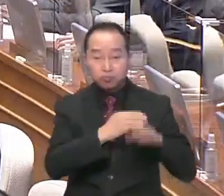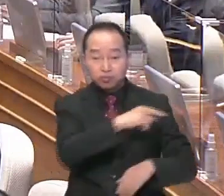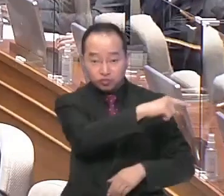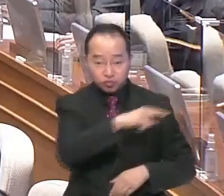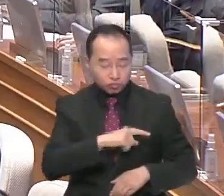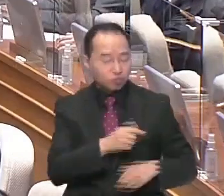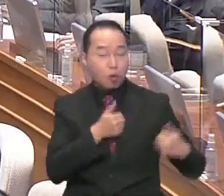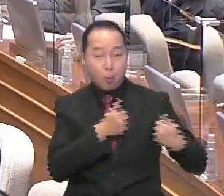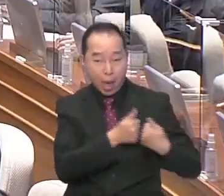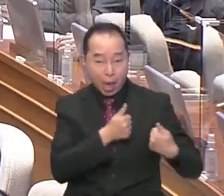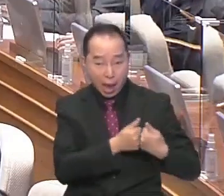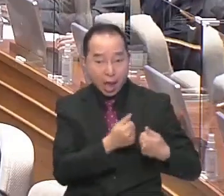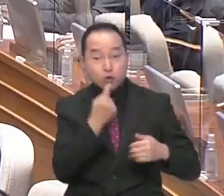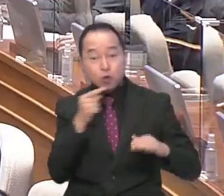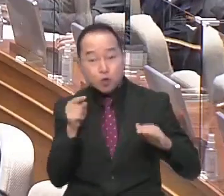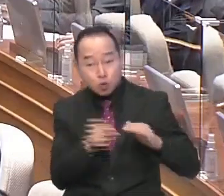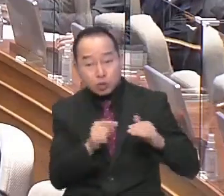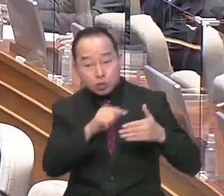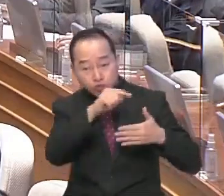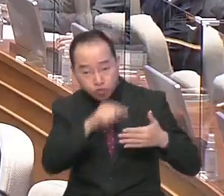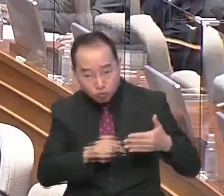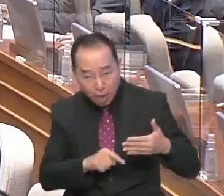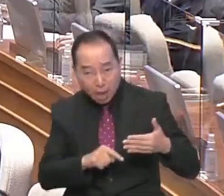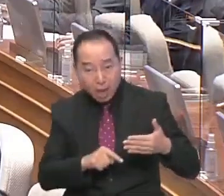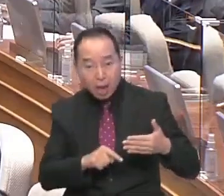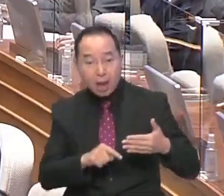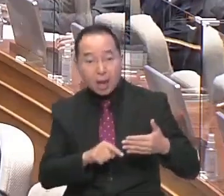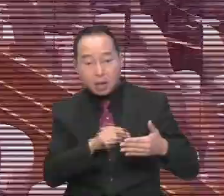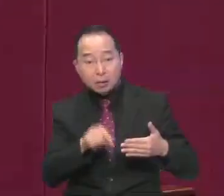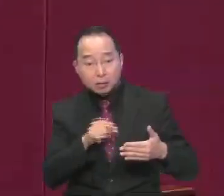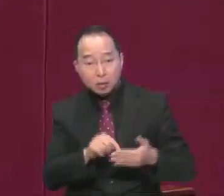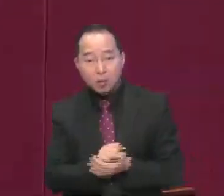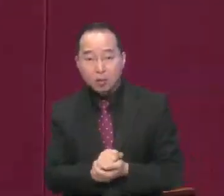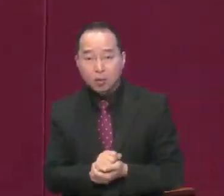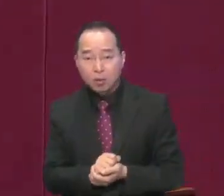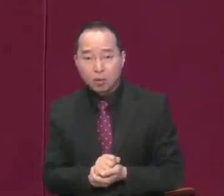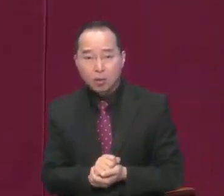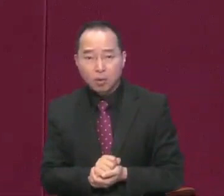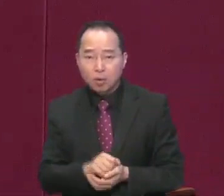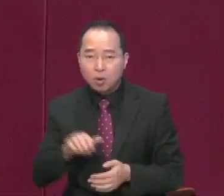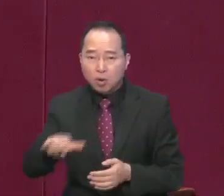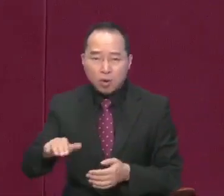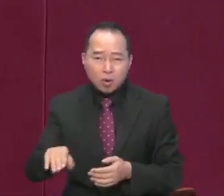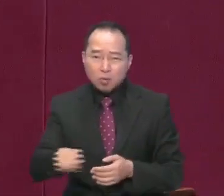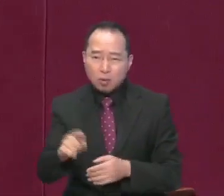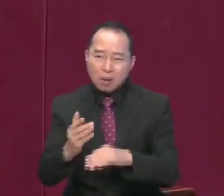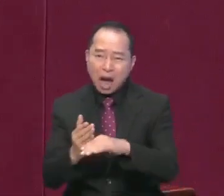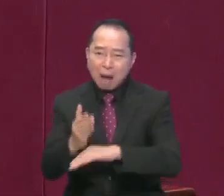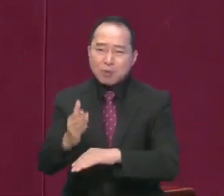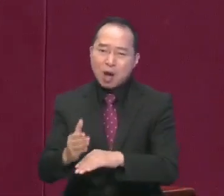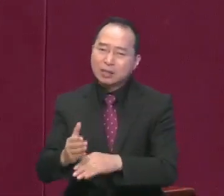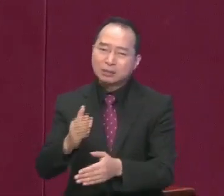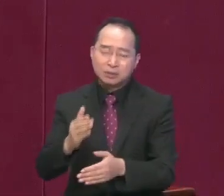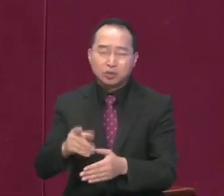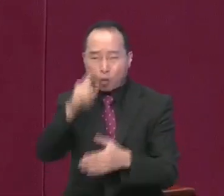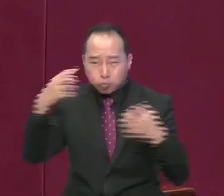남북정상회담 관련 조치 등에서 유관 부처들이 과속하지 않도록 해달라는 지시였습니다.